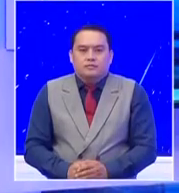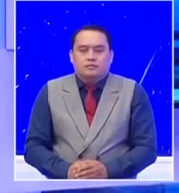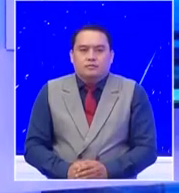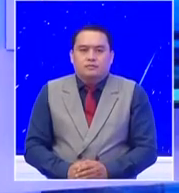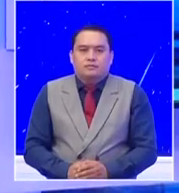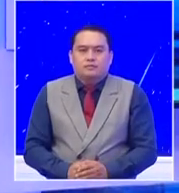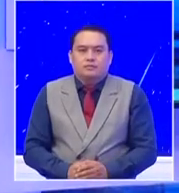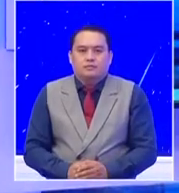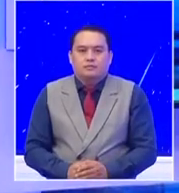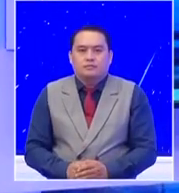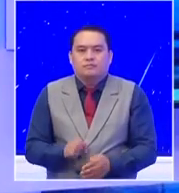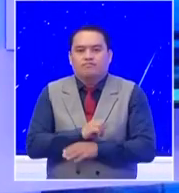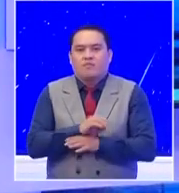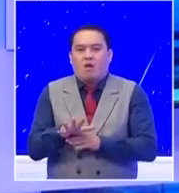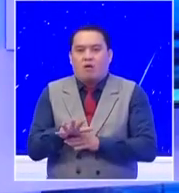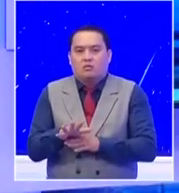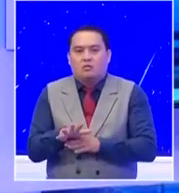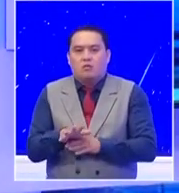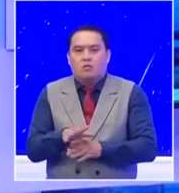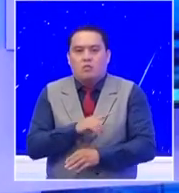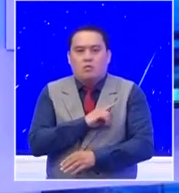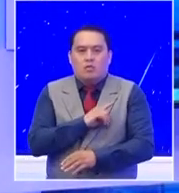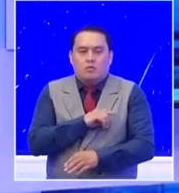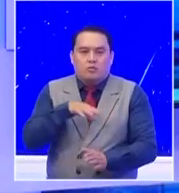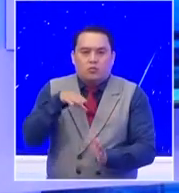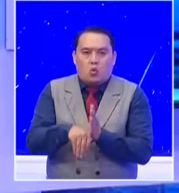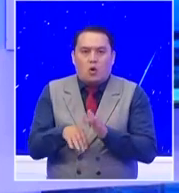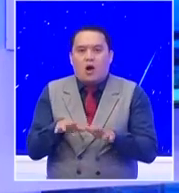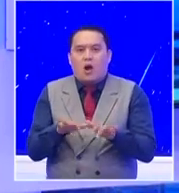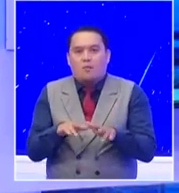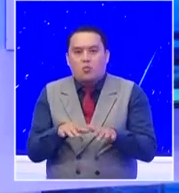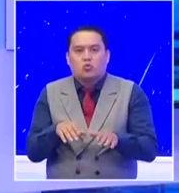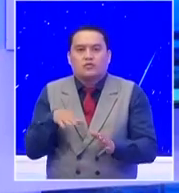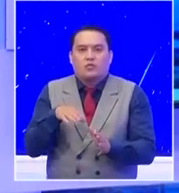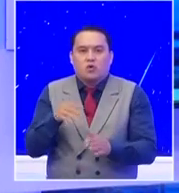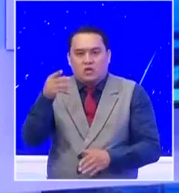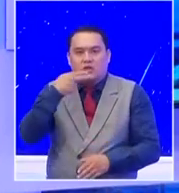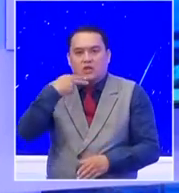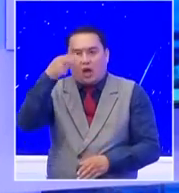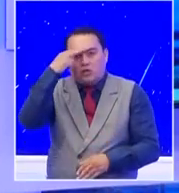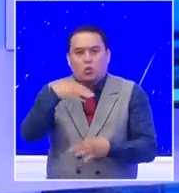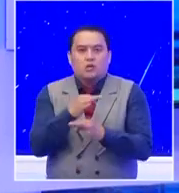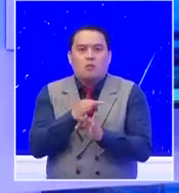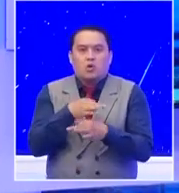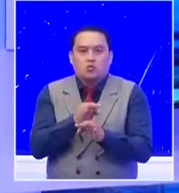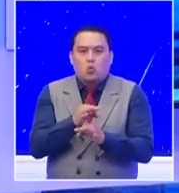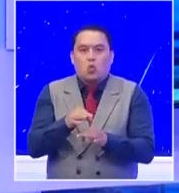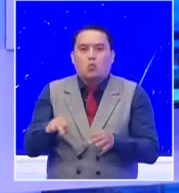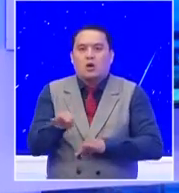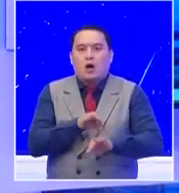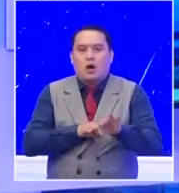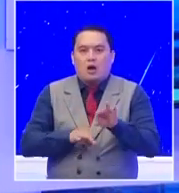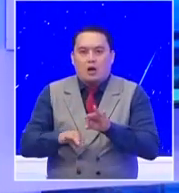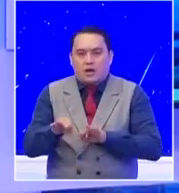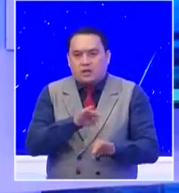На борьбу с коронавирусом брошена мощь передовой суперкомпьютерной платформы. Ученые итальянской лаборатории, участницы